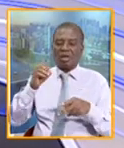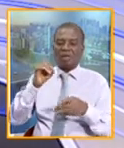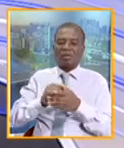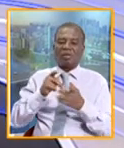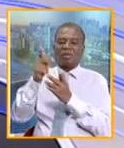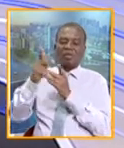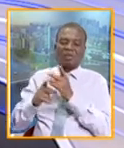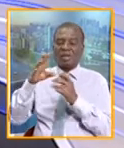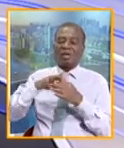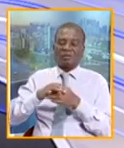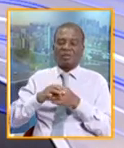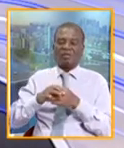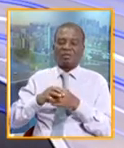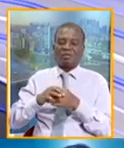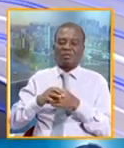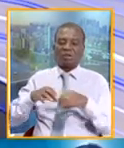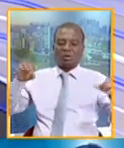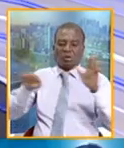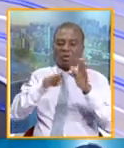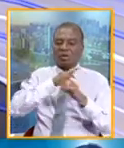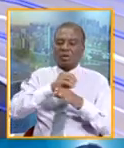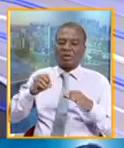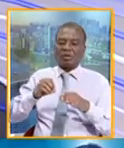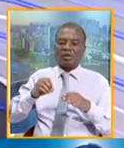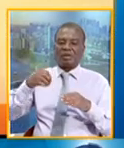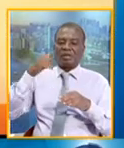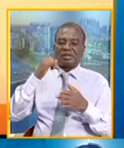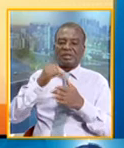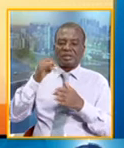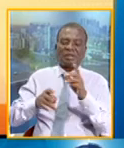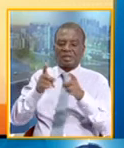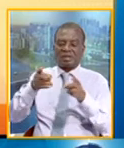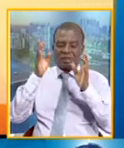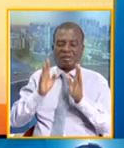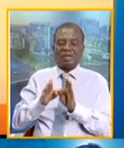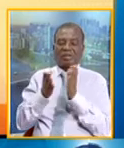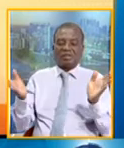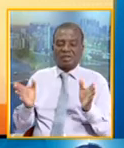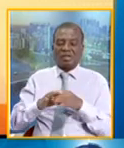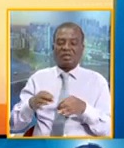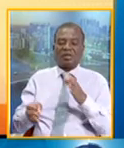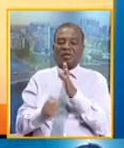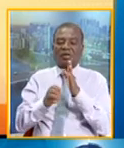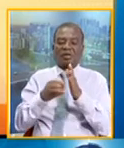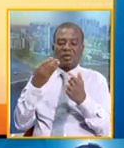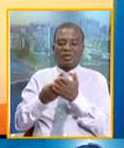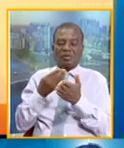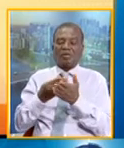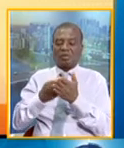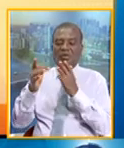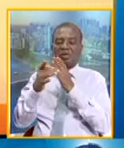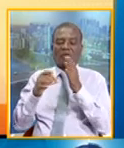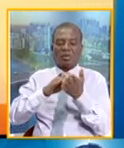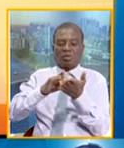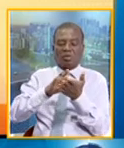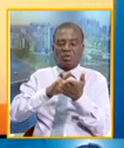a été salué par Kristalina Georgieva, la directrice générale du Fonds monétaire international, le FMI, au cours de l'échange par visioconférence qu'elle a eu avec le